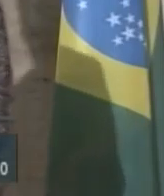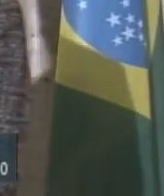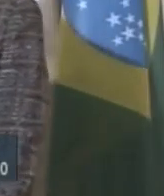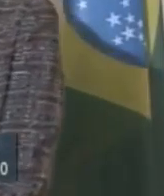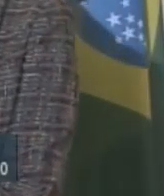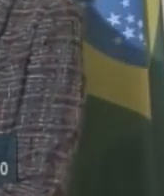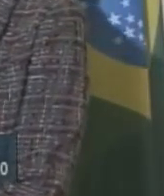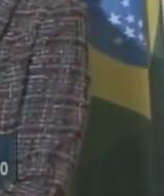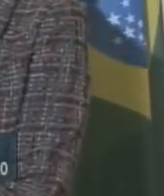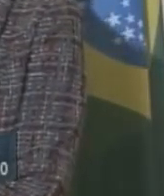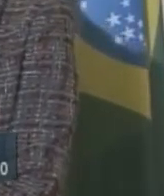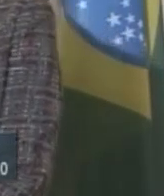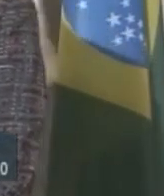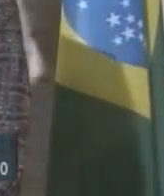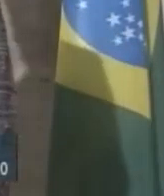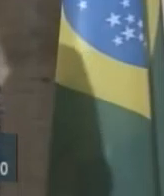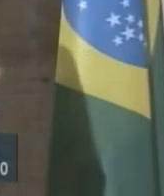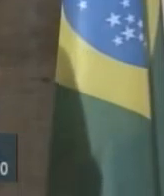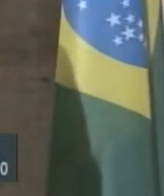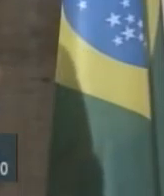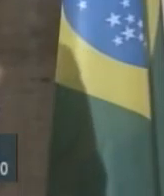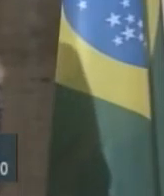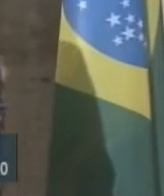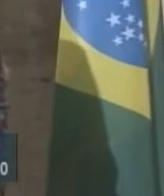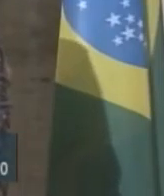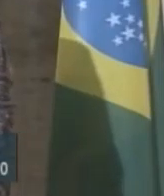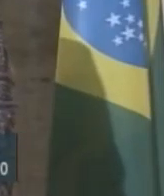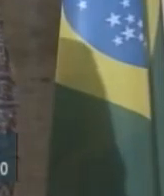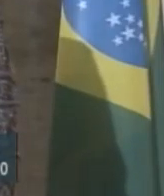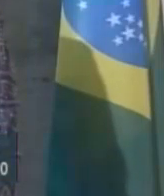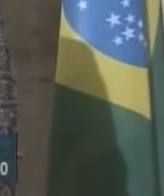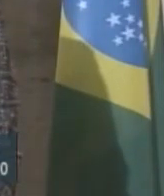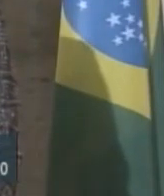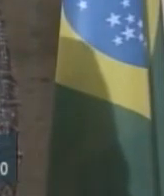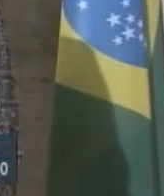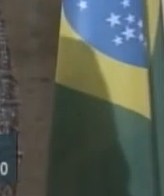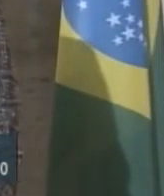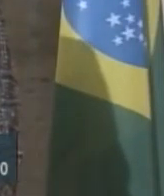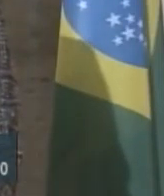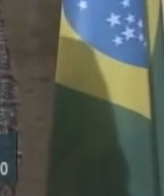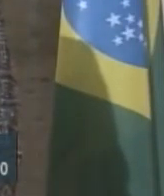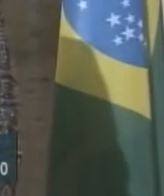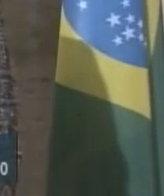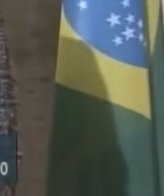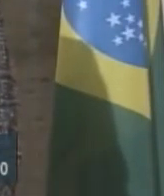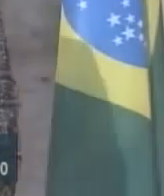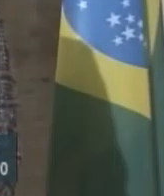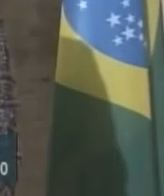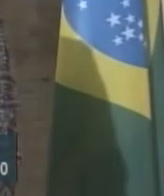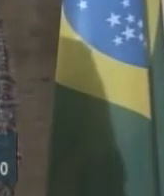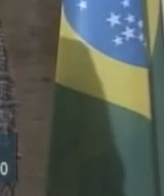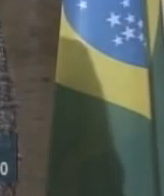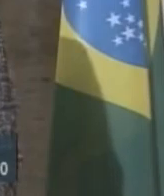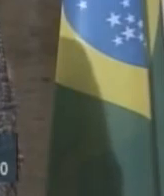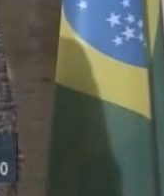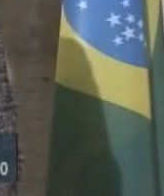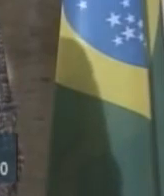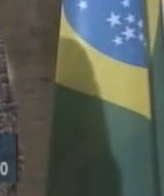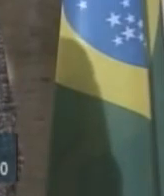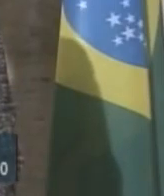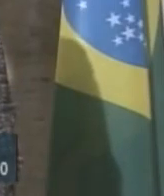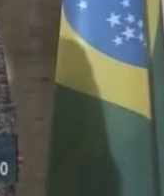защото се надявам, че те ще намерят подходящи и точни области на сътрудничество